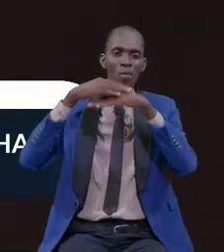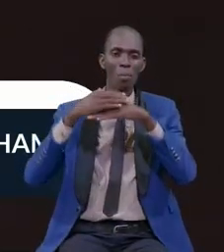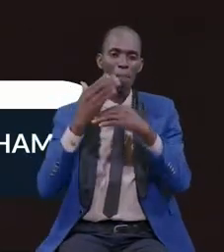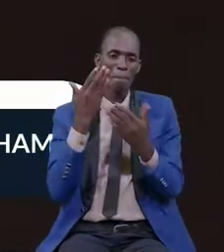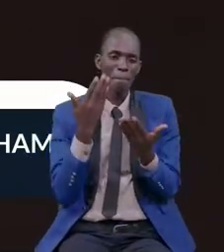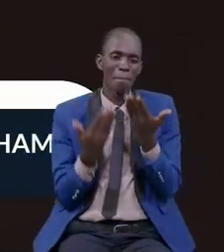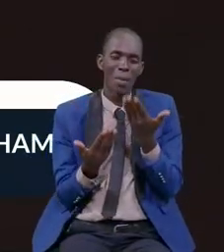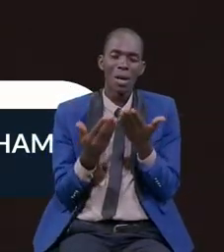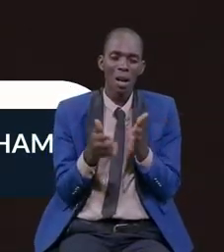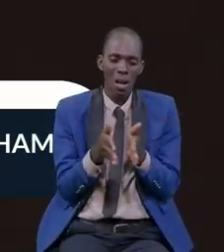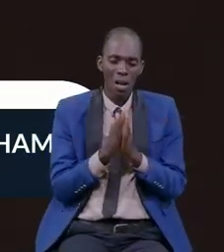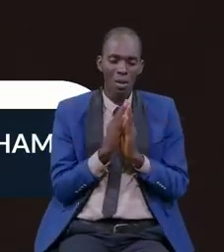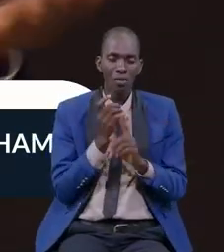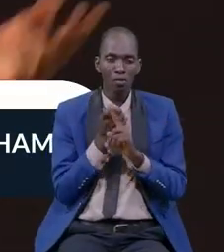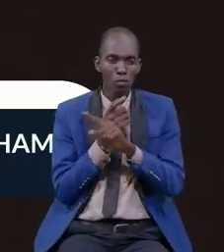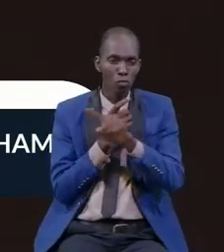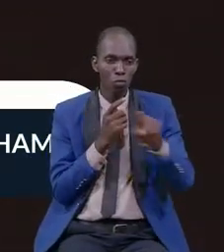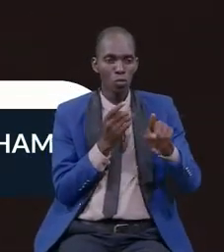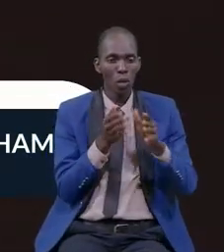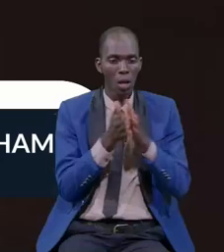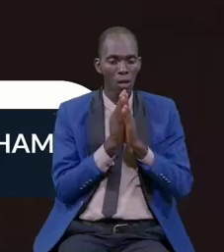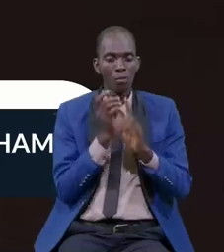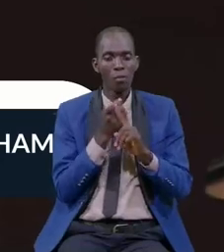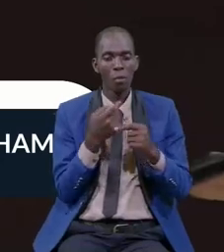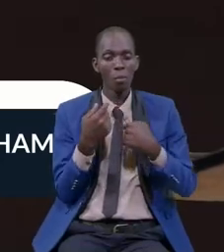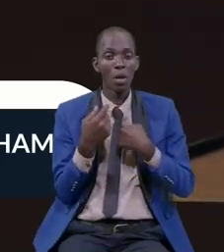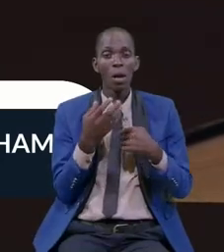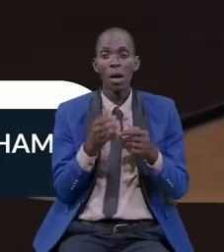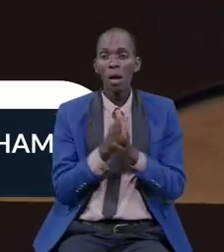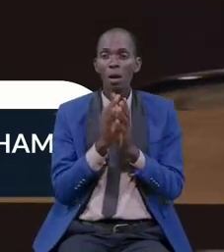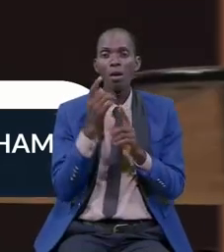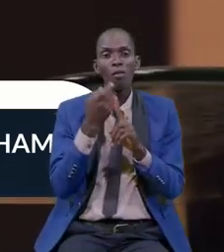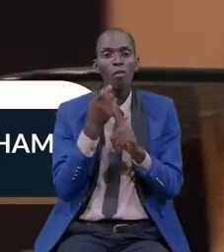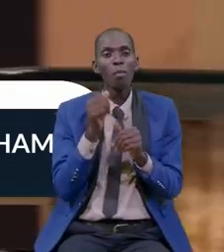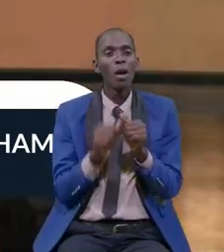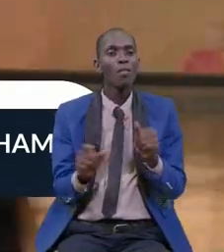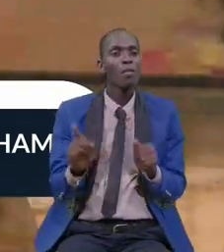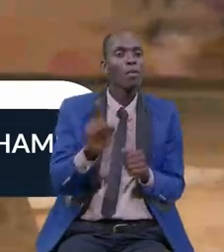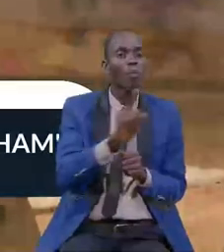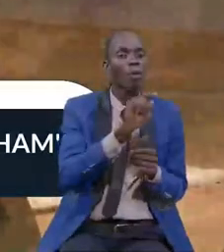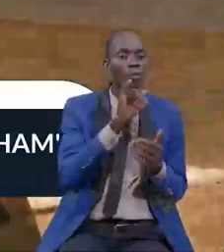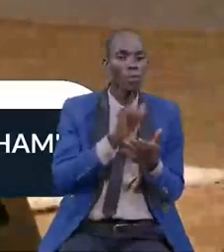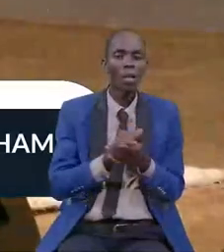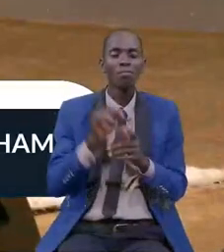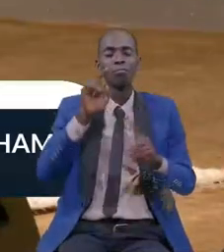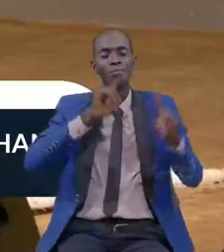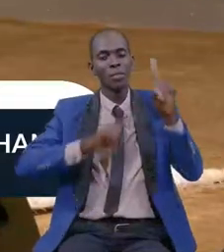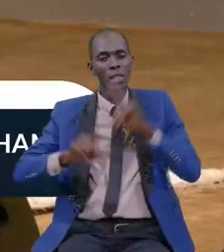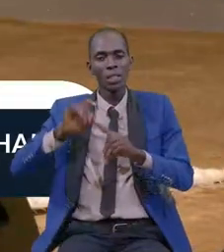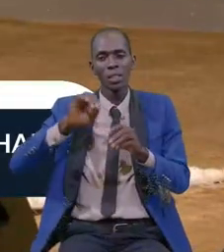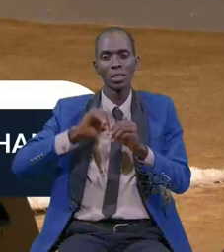de vous de moi et de quiconque qui s'appelle enfant de